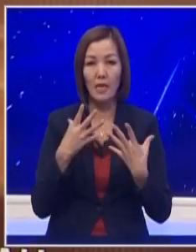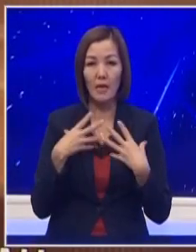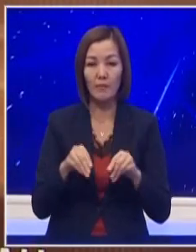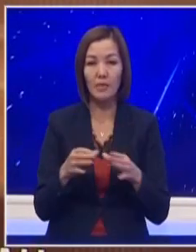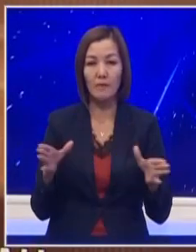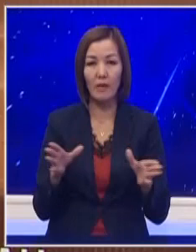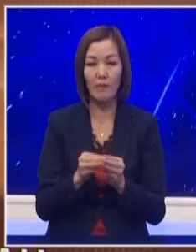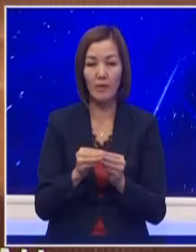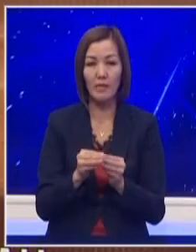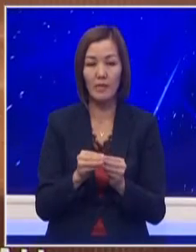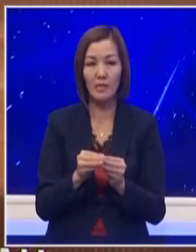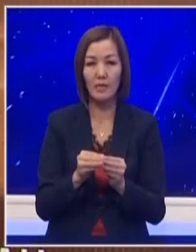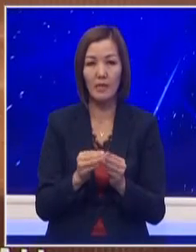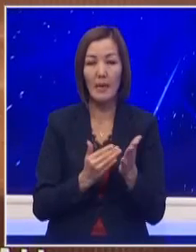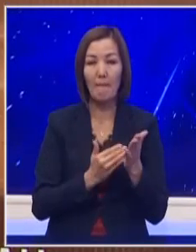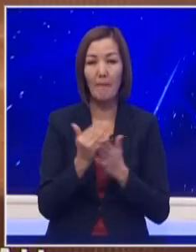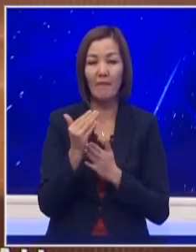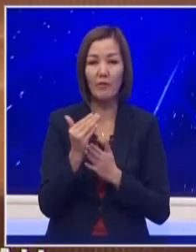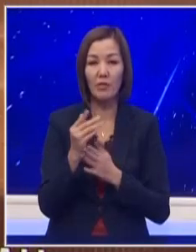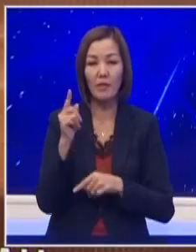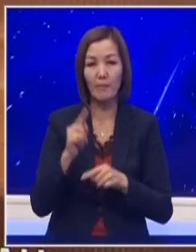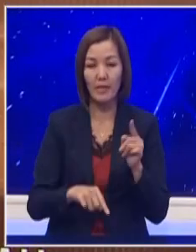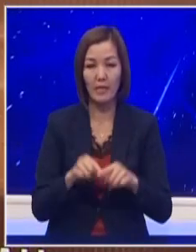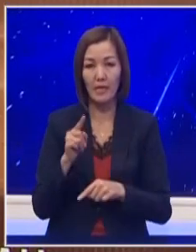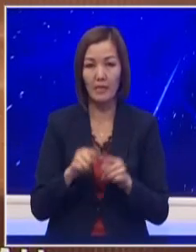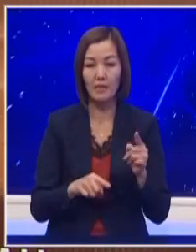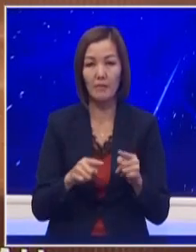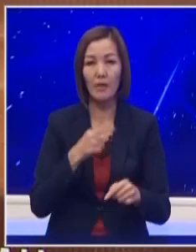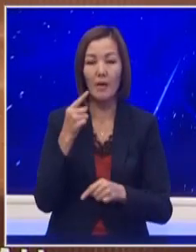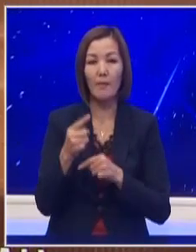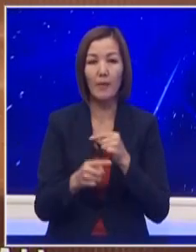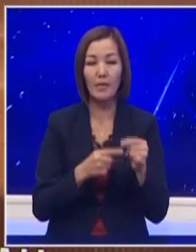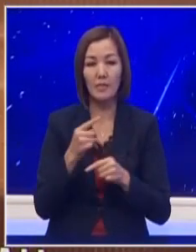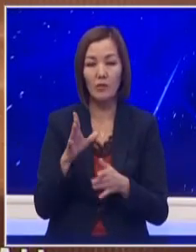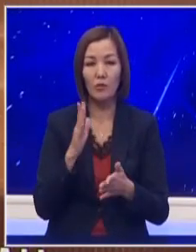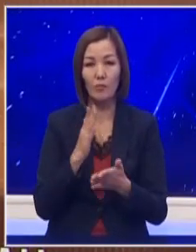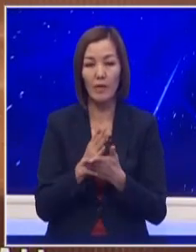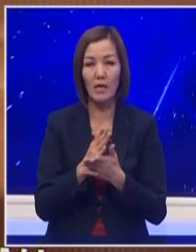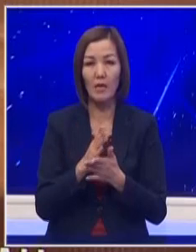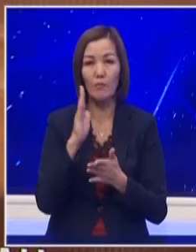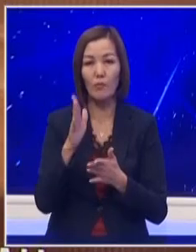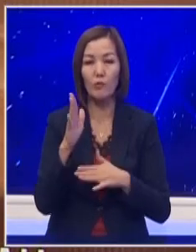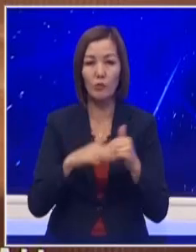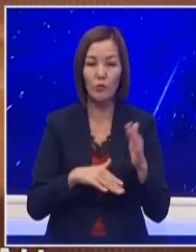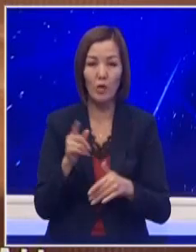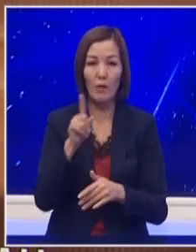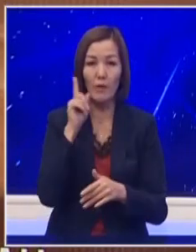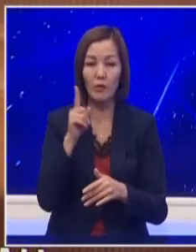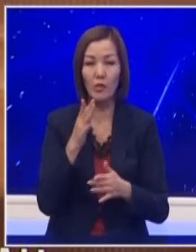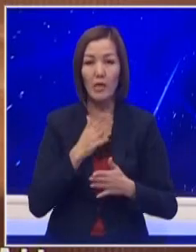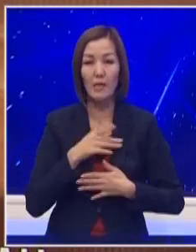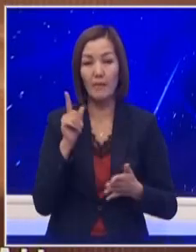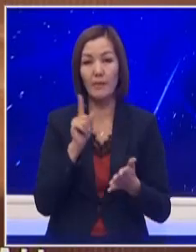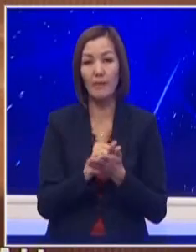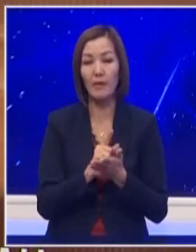объединения является повышение патриотизма среди подрастающего поколения будущее в руках молодежи и нам